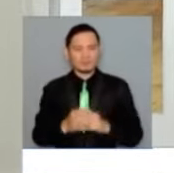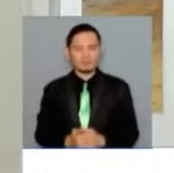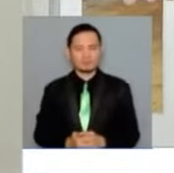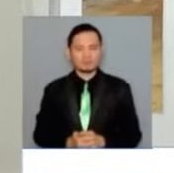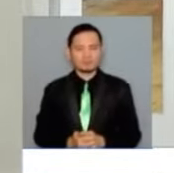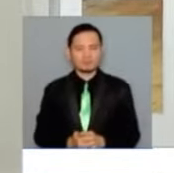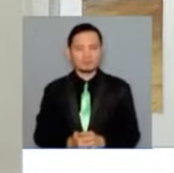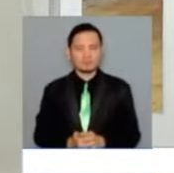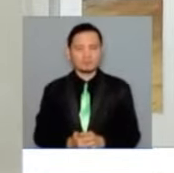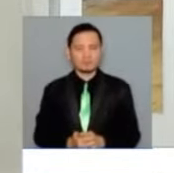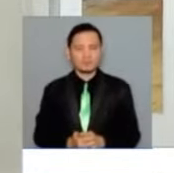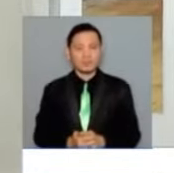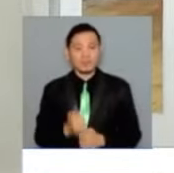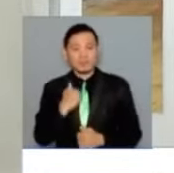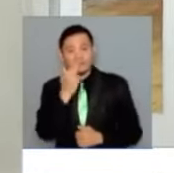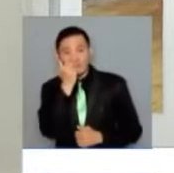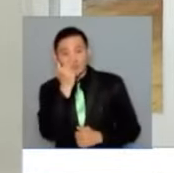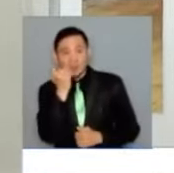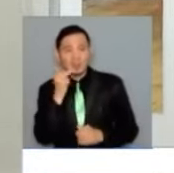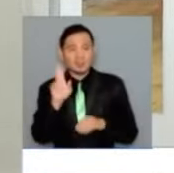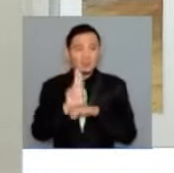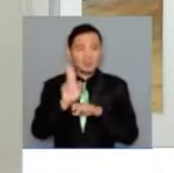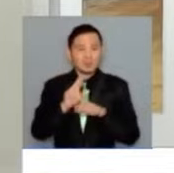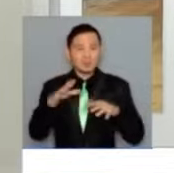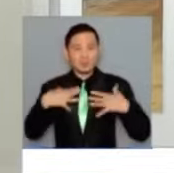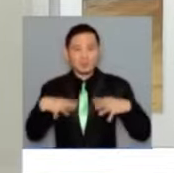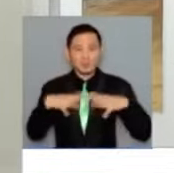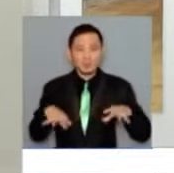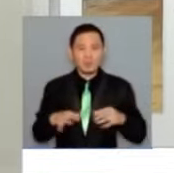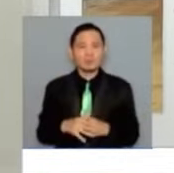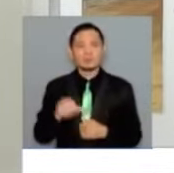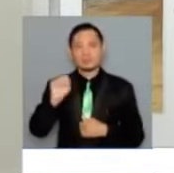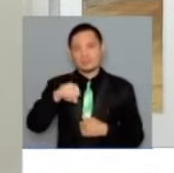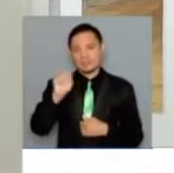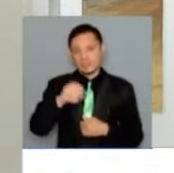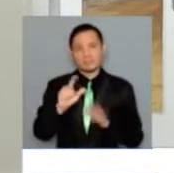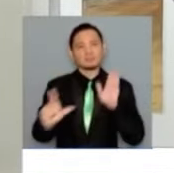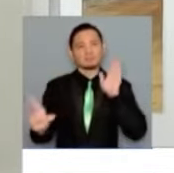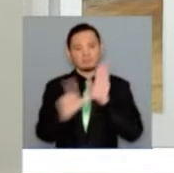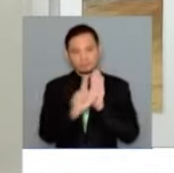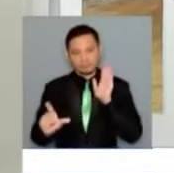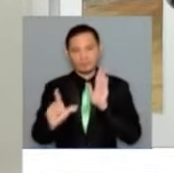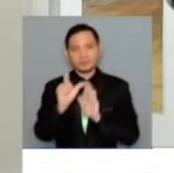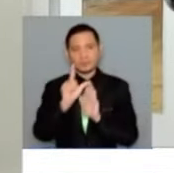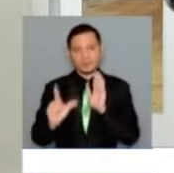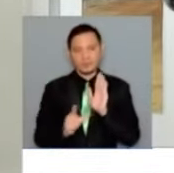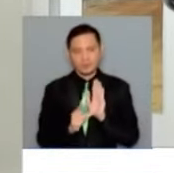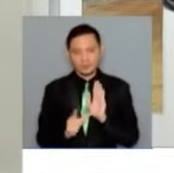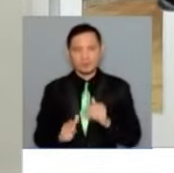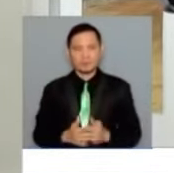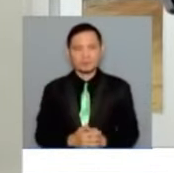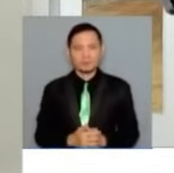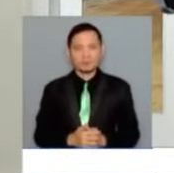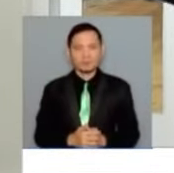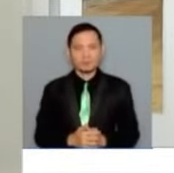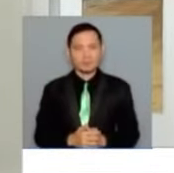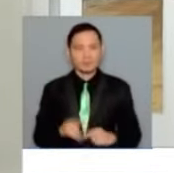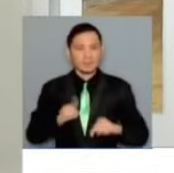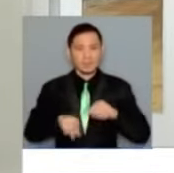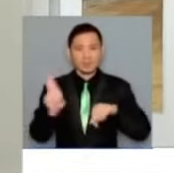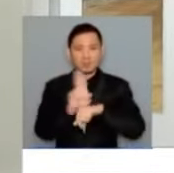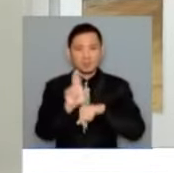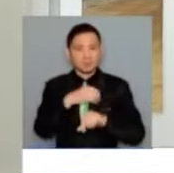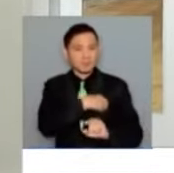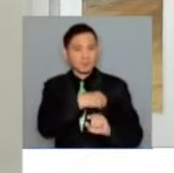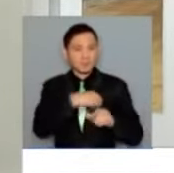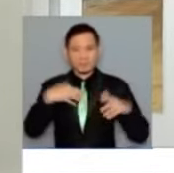napagkatuan lamang na magsuot nito, talagang pasok na pasok yan sa pinagbabawal ng batas na improper use ng uniform. Pero